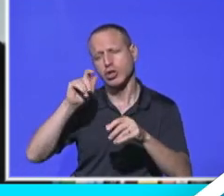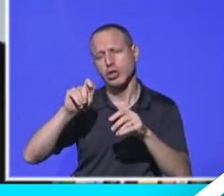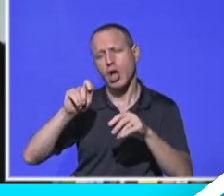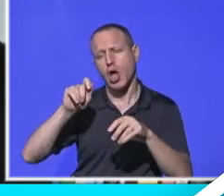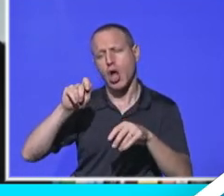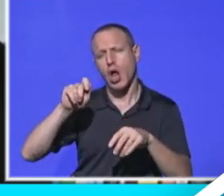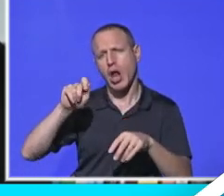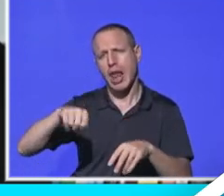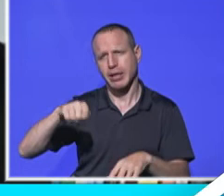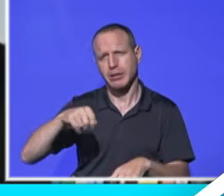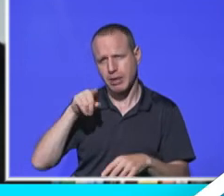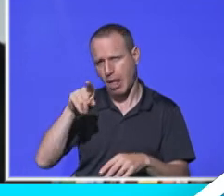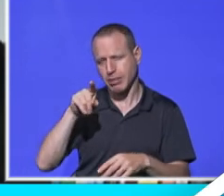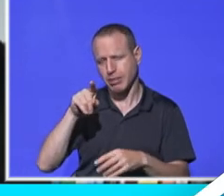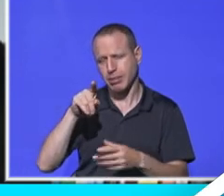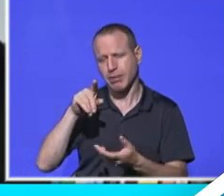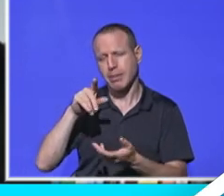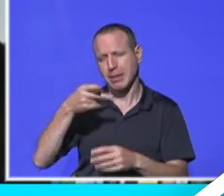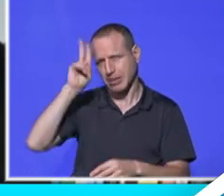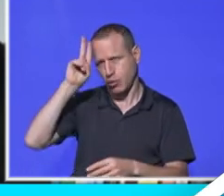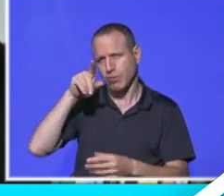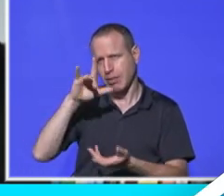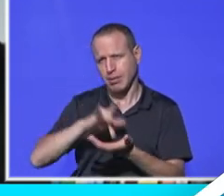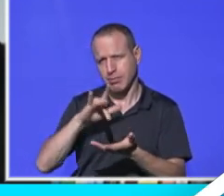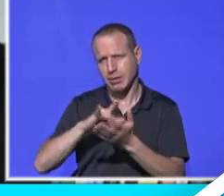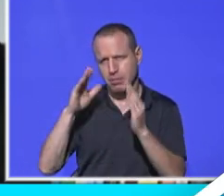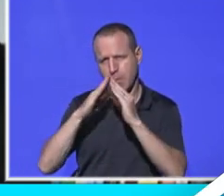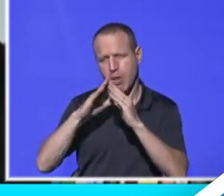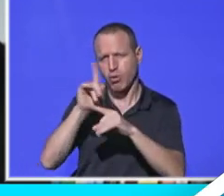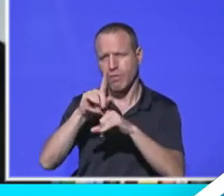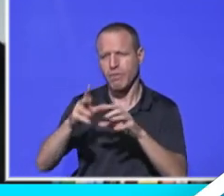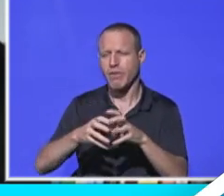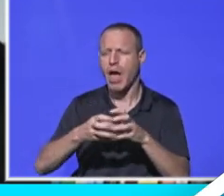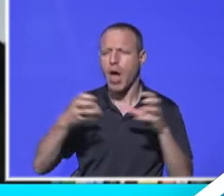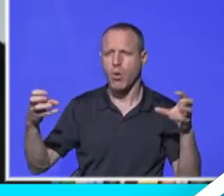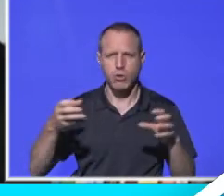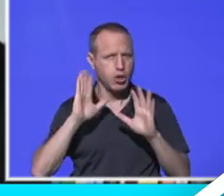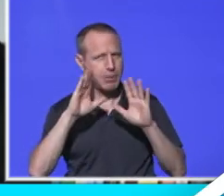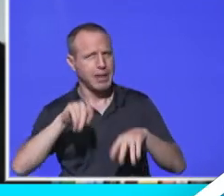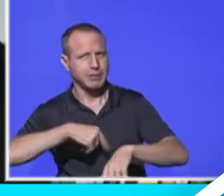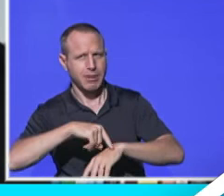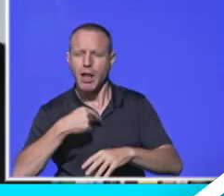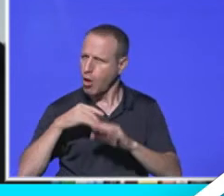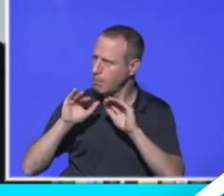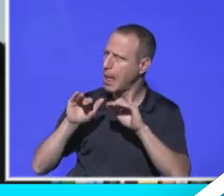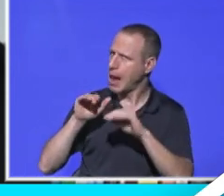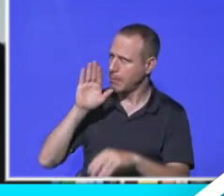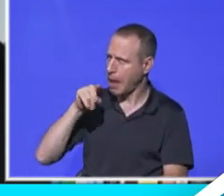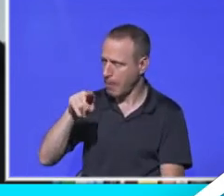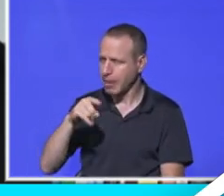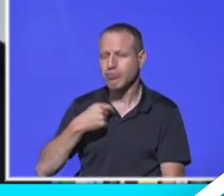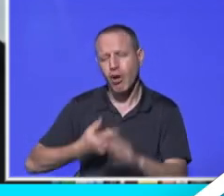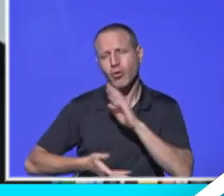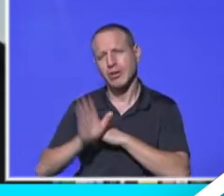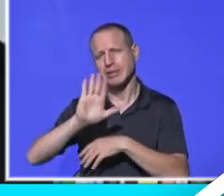קבוצה בסיכון, ואת נמצאת בבית כבר תקופה מאוד ארוכה, אז אנחנו מאחלים שגם את, אנחנו נצא